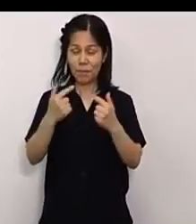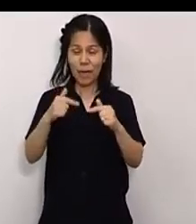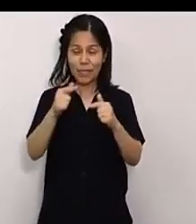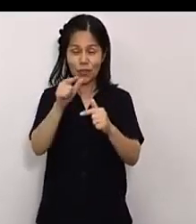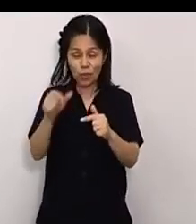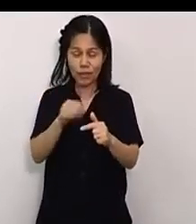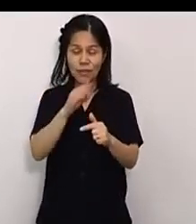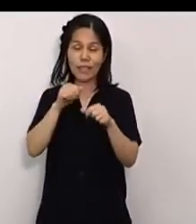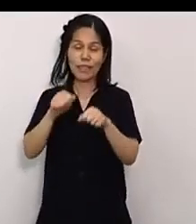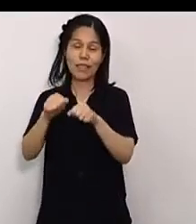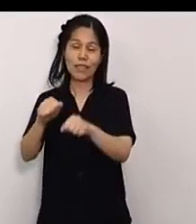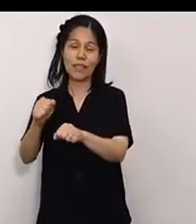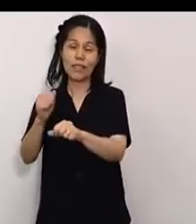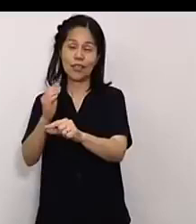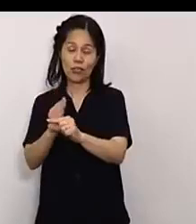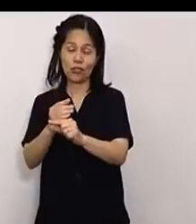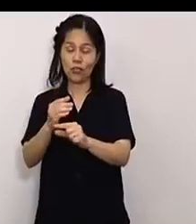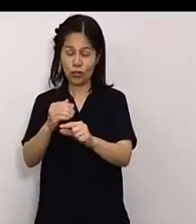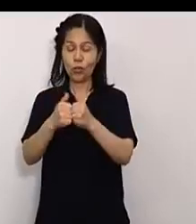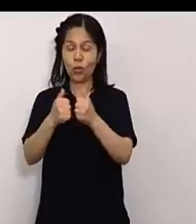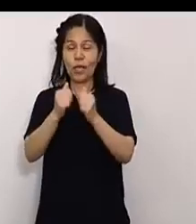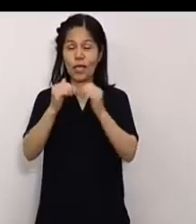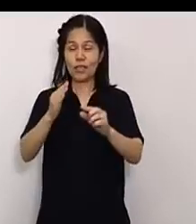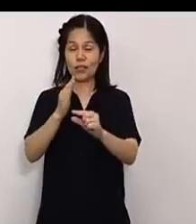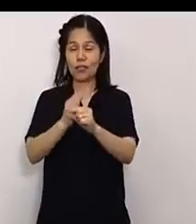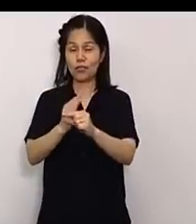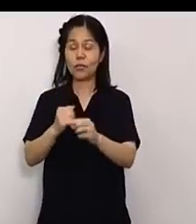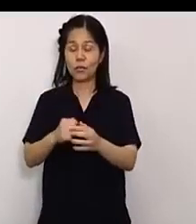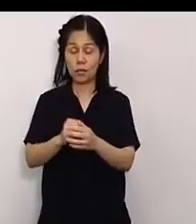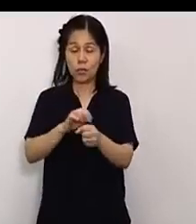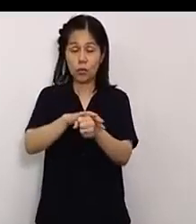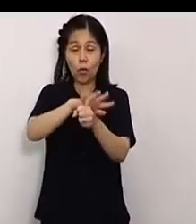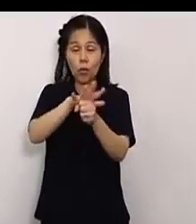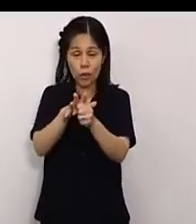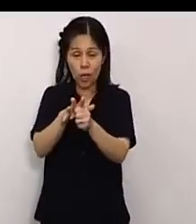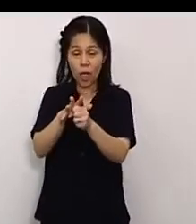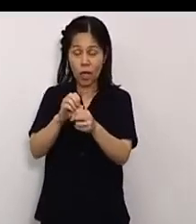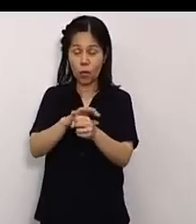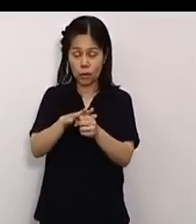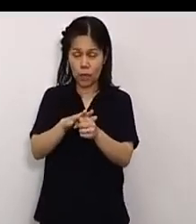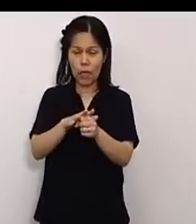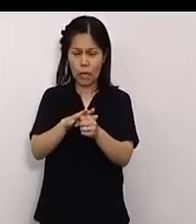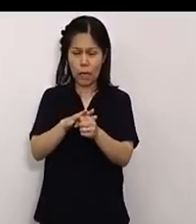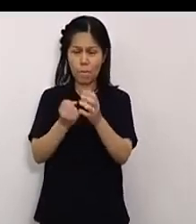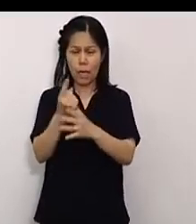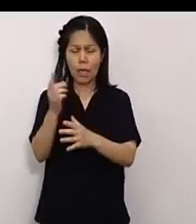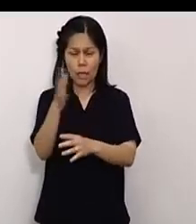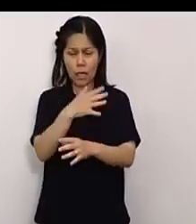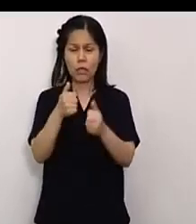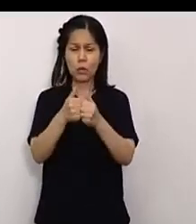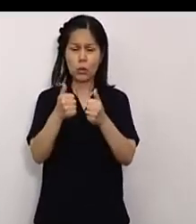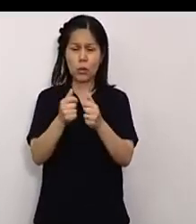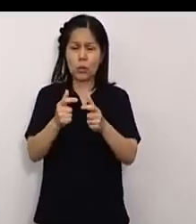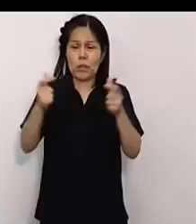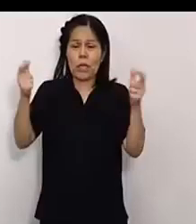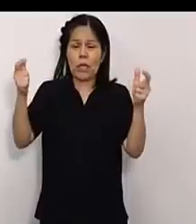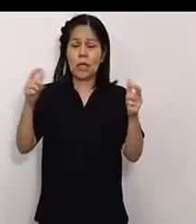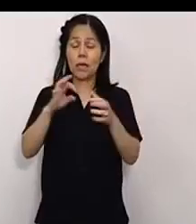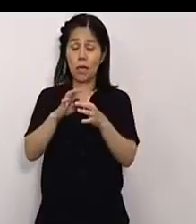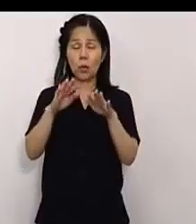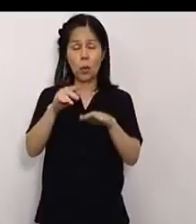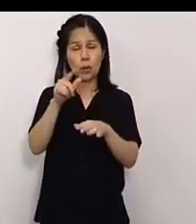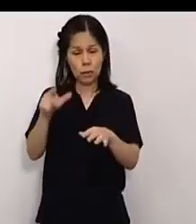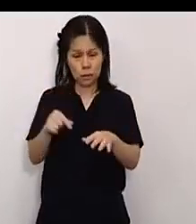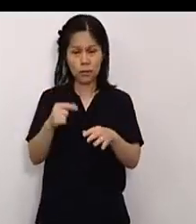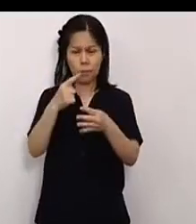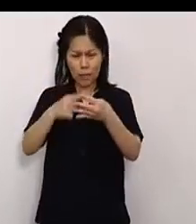施している相談会なんですけど、コロナ のことでやはり相談が非常に多いので、今月は毎週や